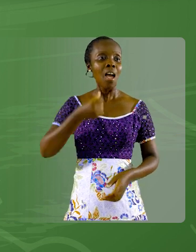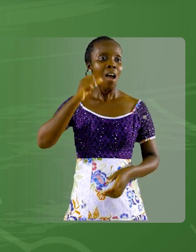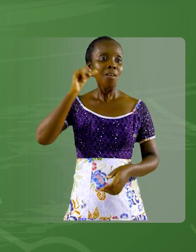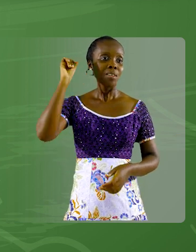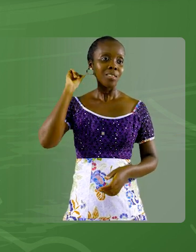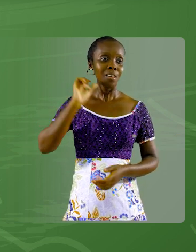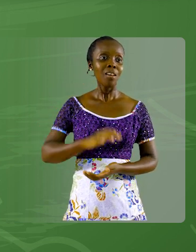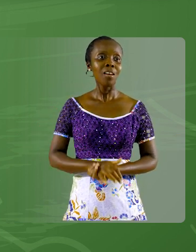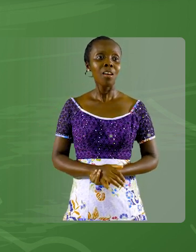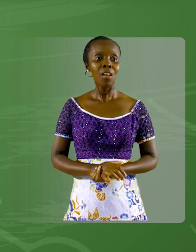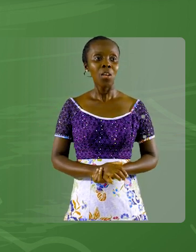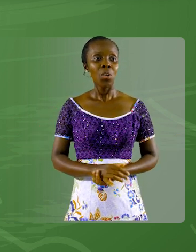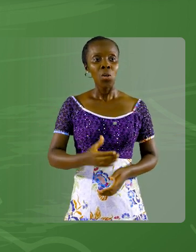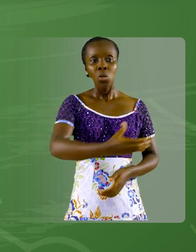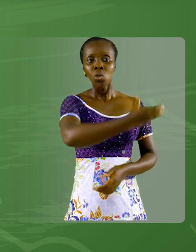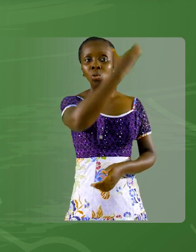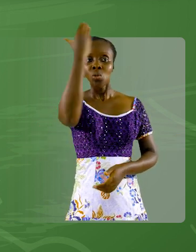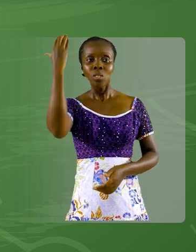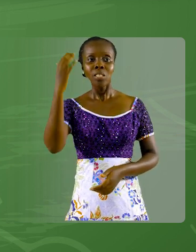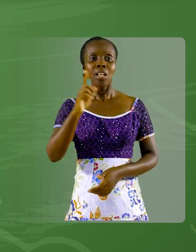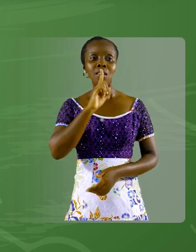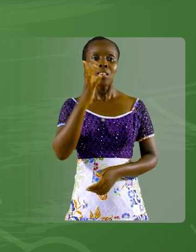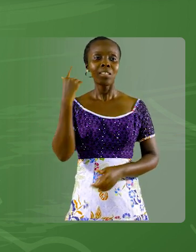Avant-hier, le ciel était très nuageux.